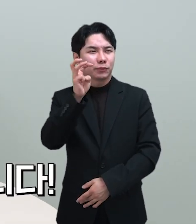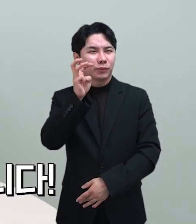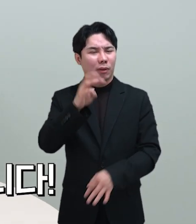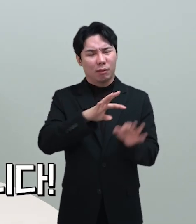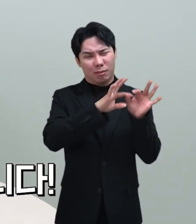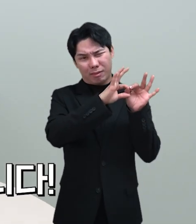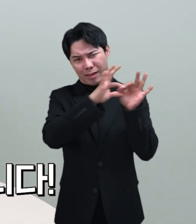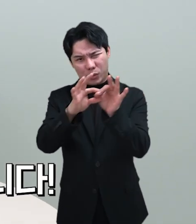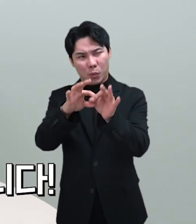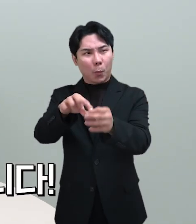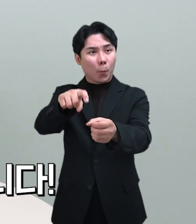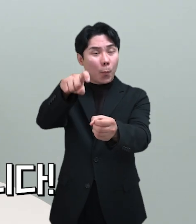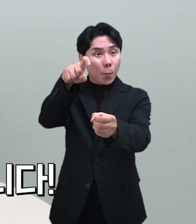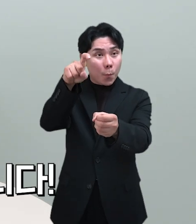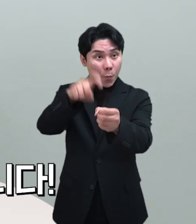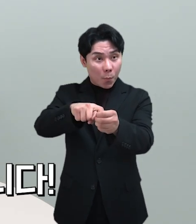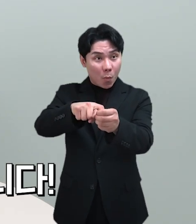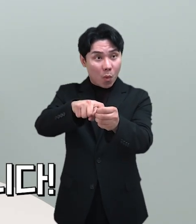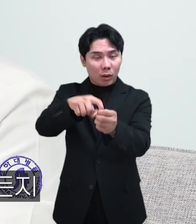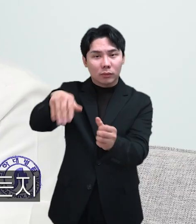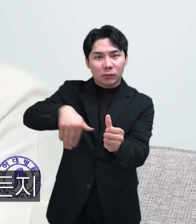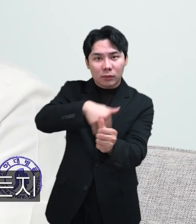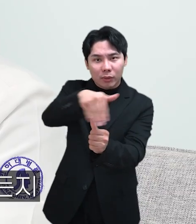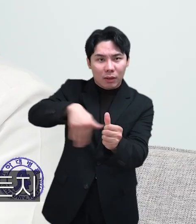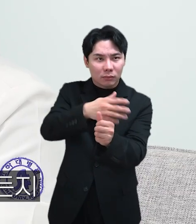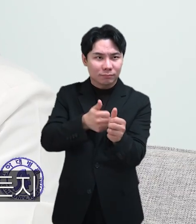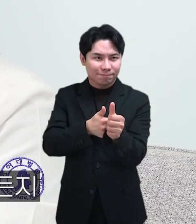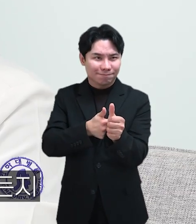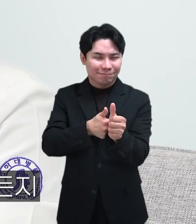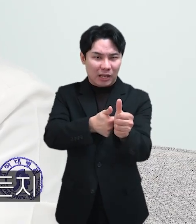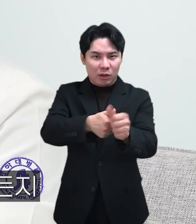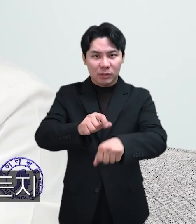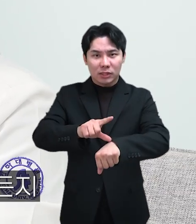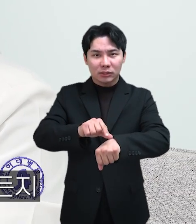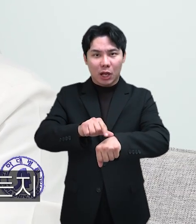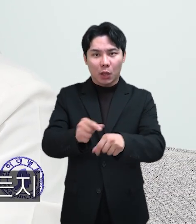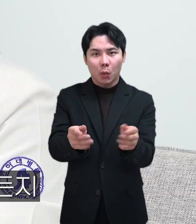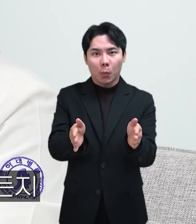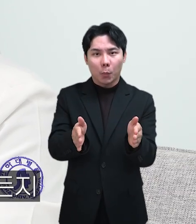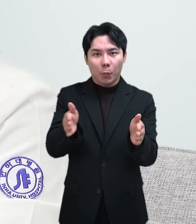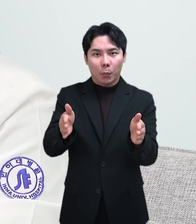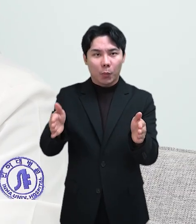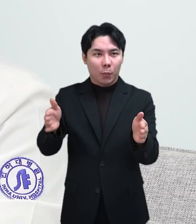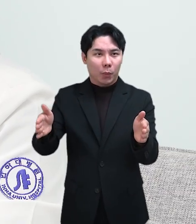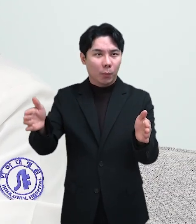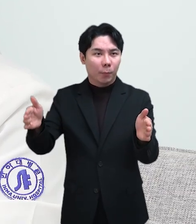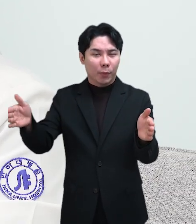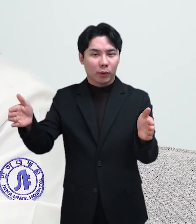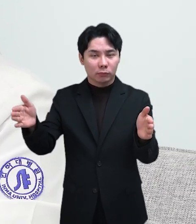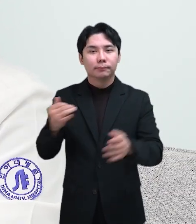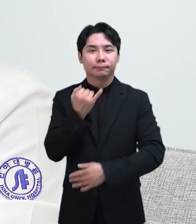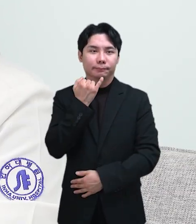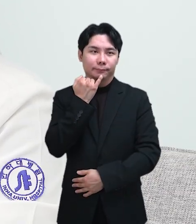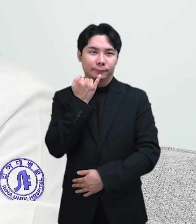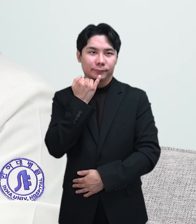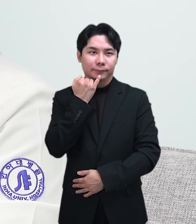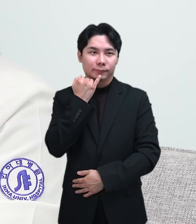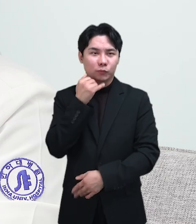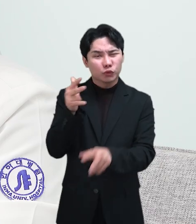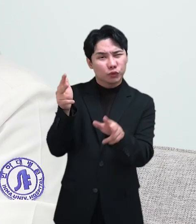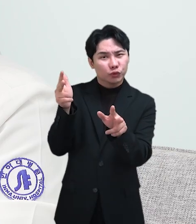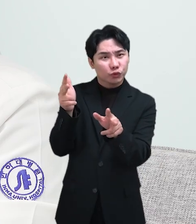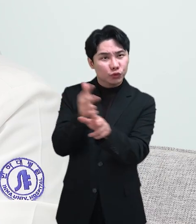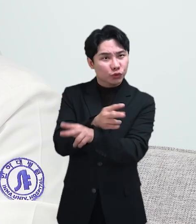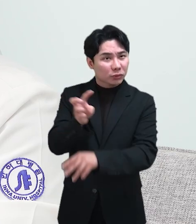이상 지속해 주는 것이 운동 효과가 좋은데요. 체력에 따라서는 10분씩 한 3번을 한다든지 15분씩 2번을 나눠서 하는